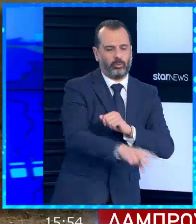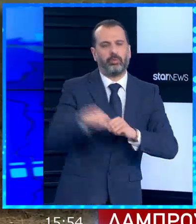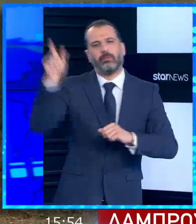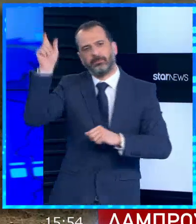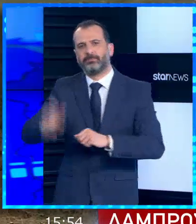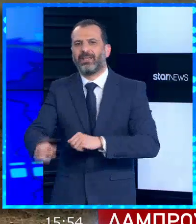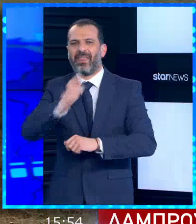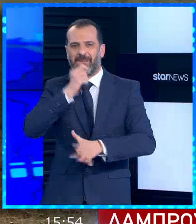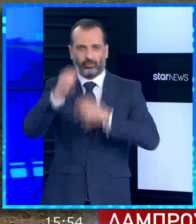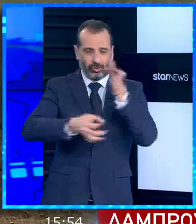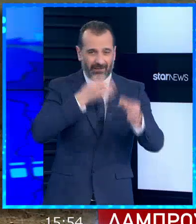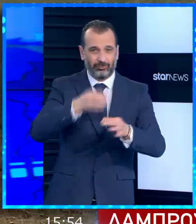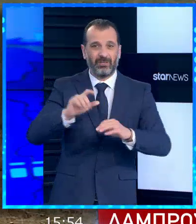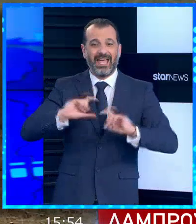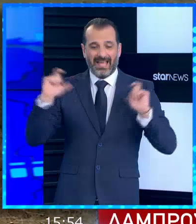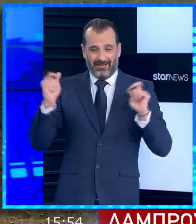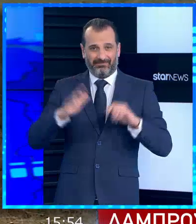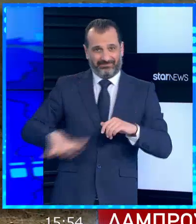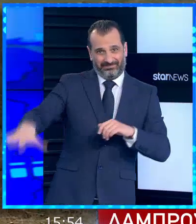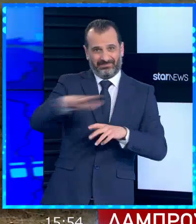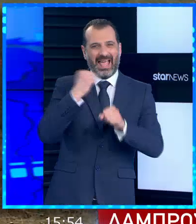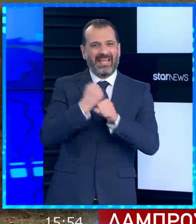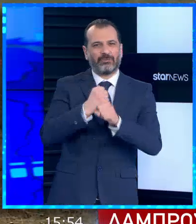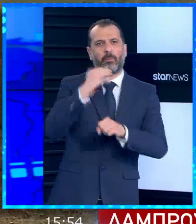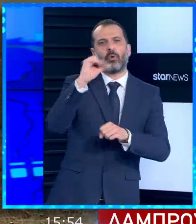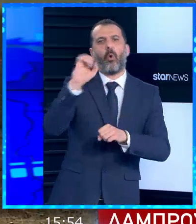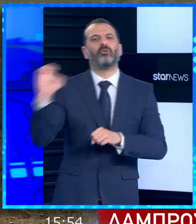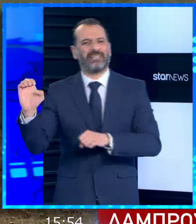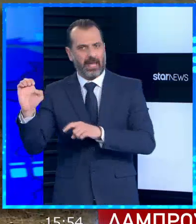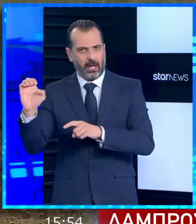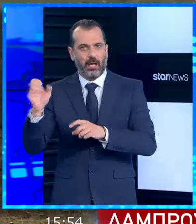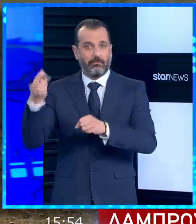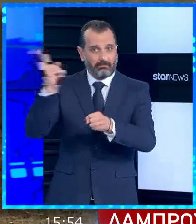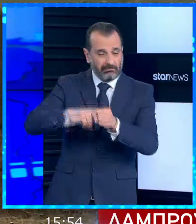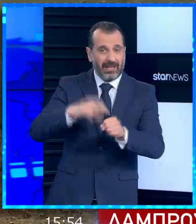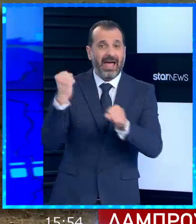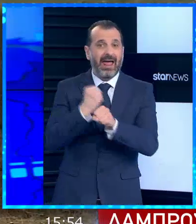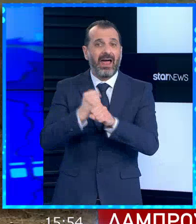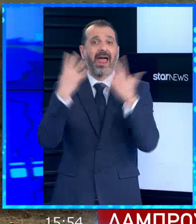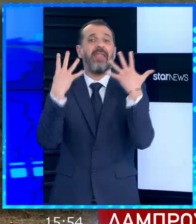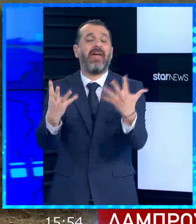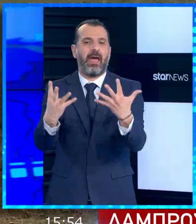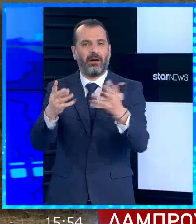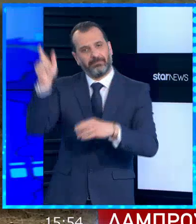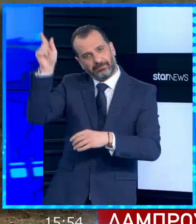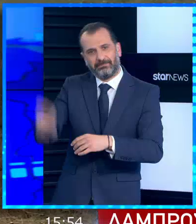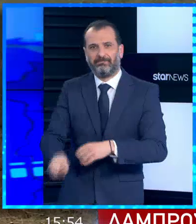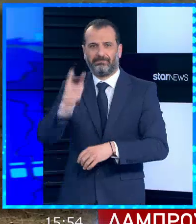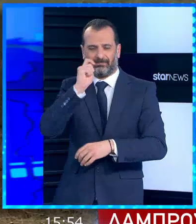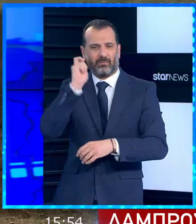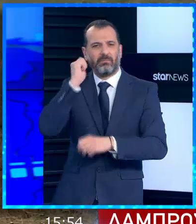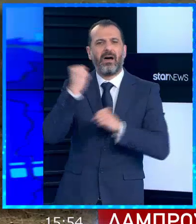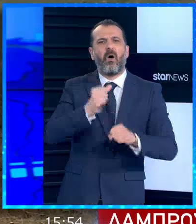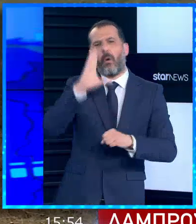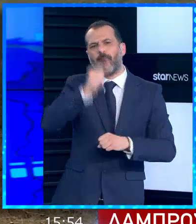ΟΣΕ θρηνεί 9 άτομα και βέβαια σε αυτά και το Γιώργο Βούλγαρη, όπως ανέφερες και εσύ, το μηχανοδηγό του 35χρονο της